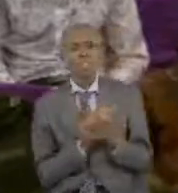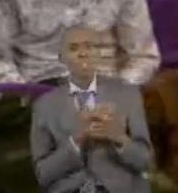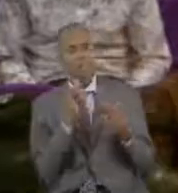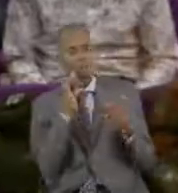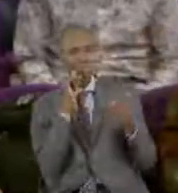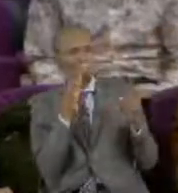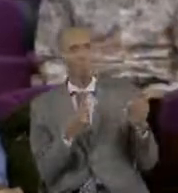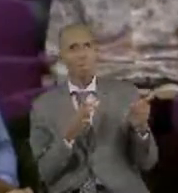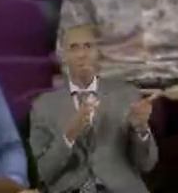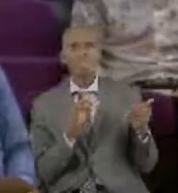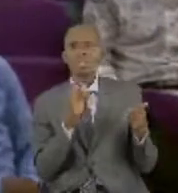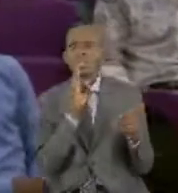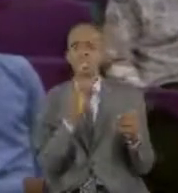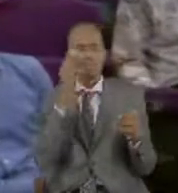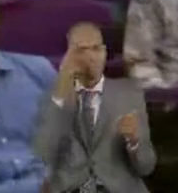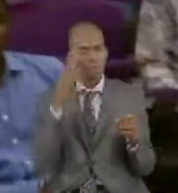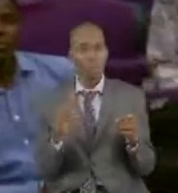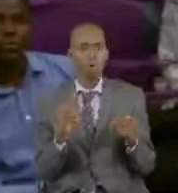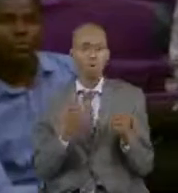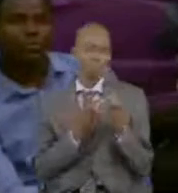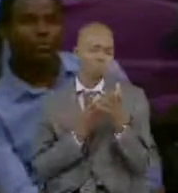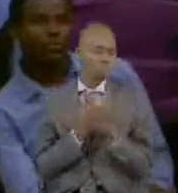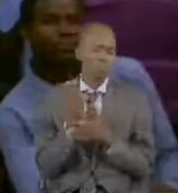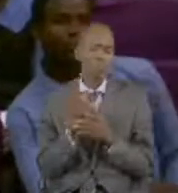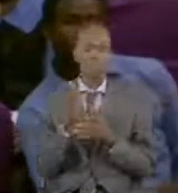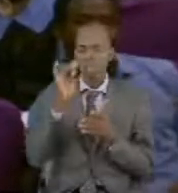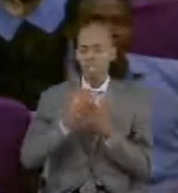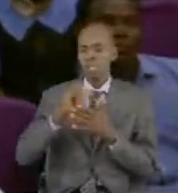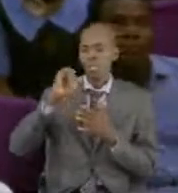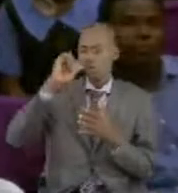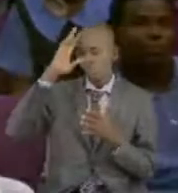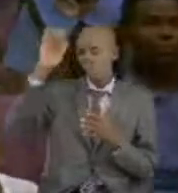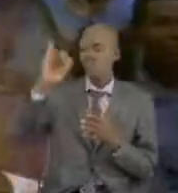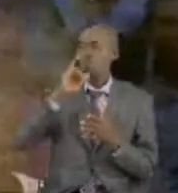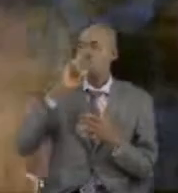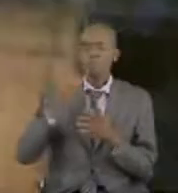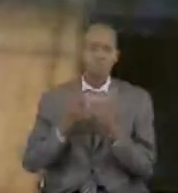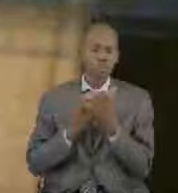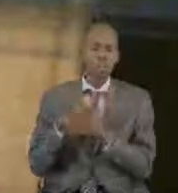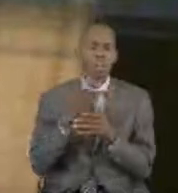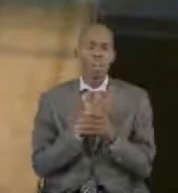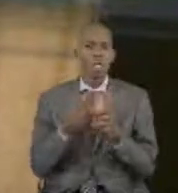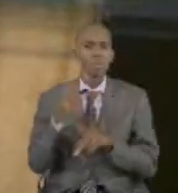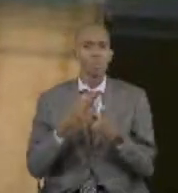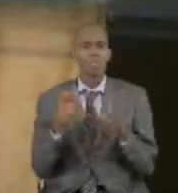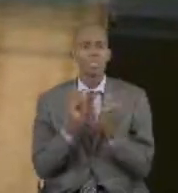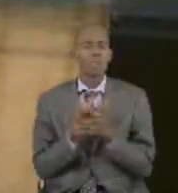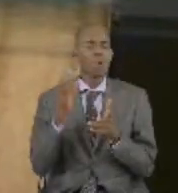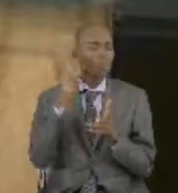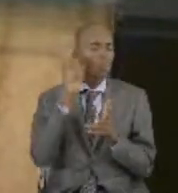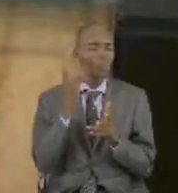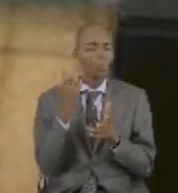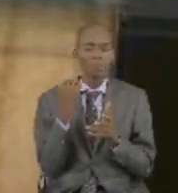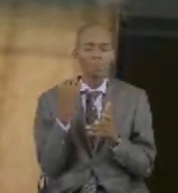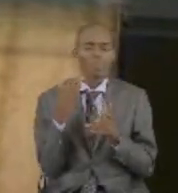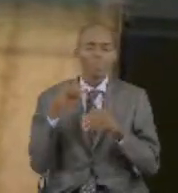cet homme, il est réel. Cet homme, il est vraiment réel. Les gens qui ont été utilisés